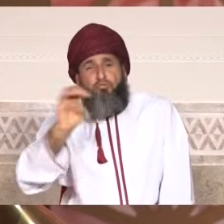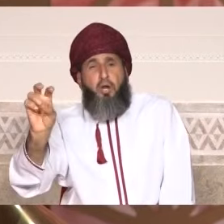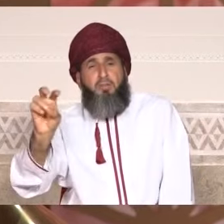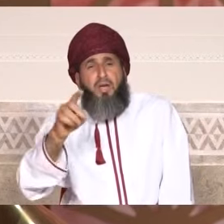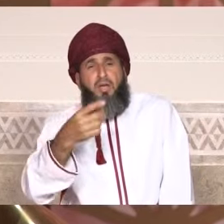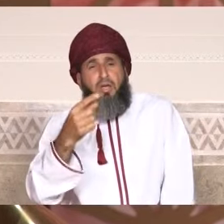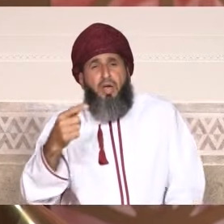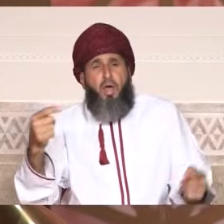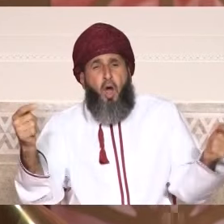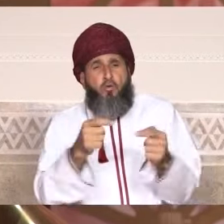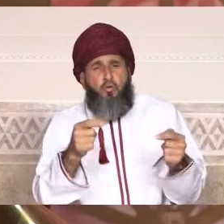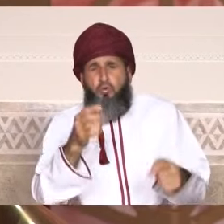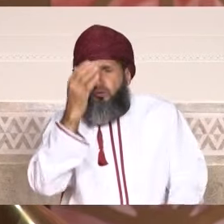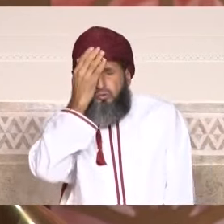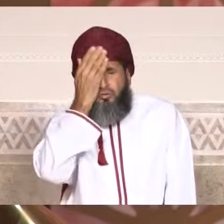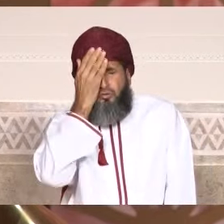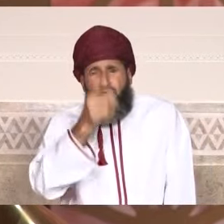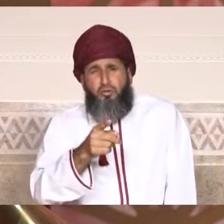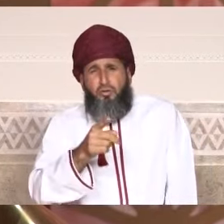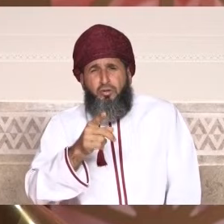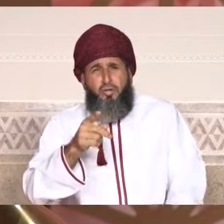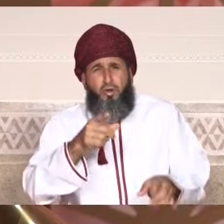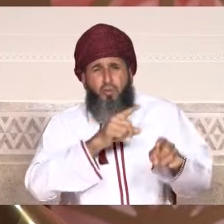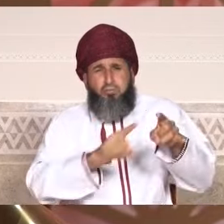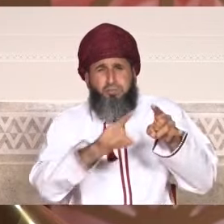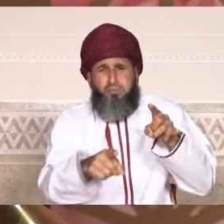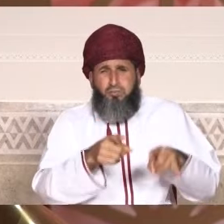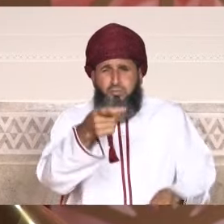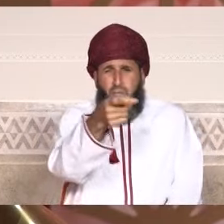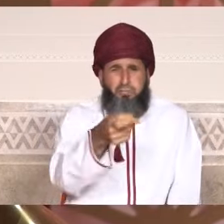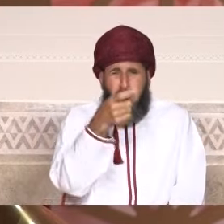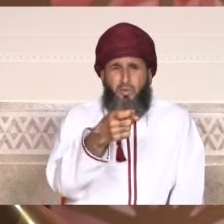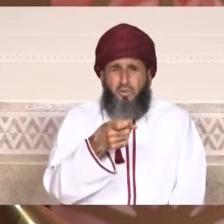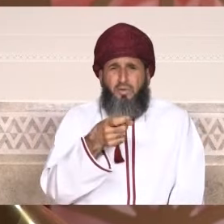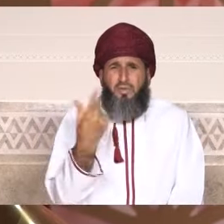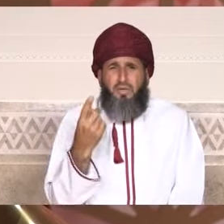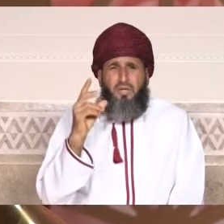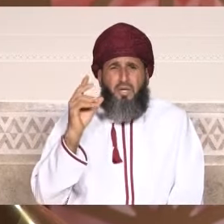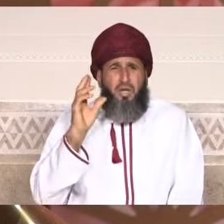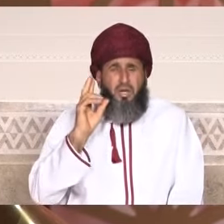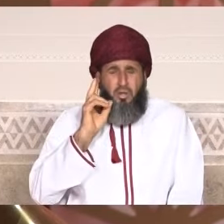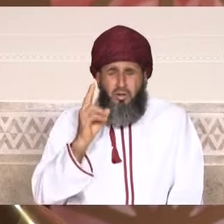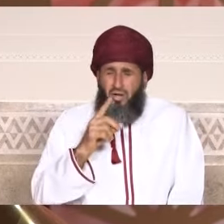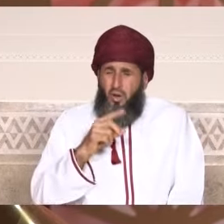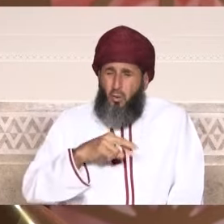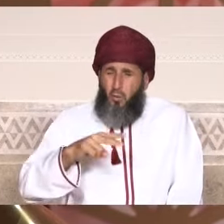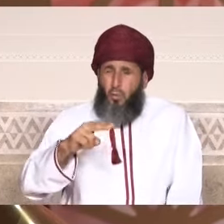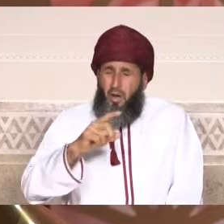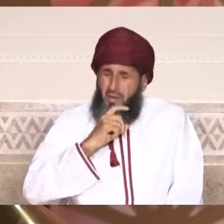العدو المجرم وعلى قدر طغيانه وعدوانه على إخواننا المستضعفين